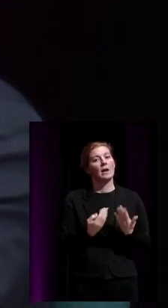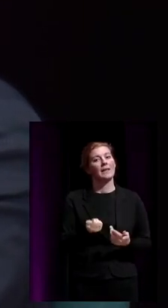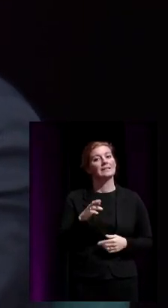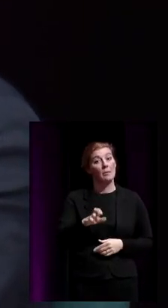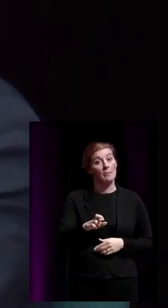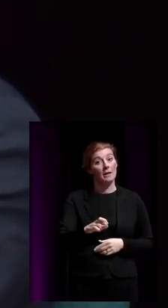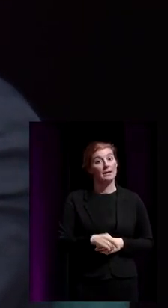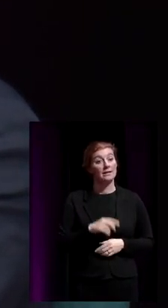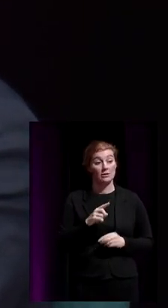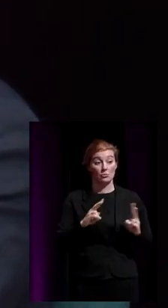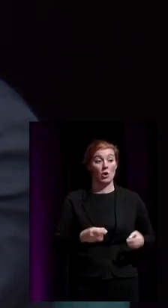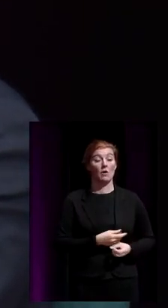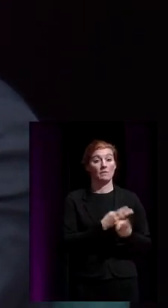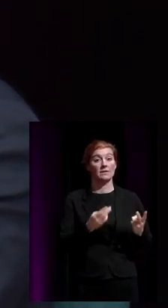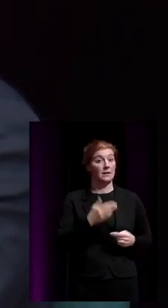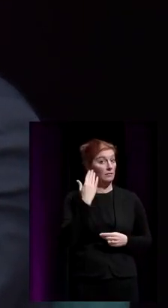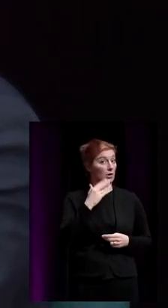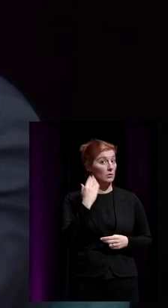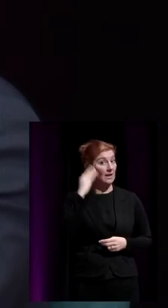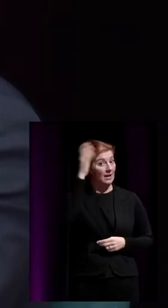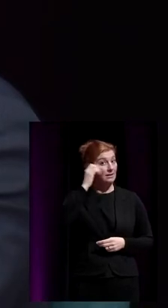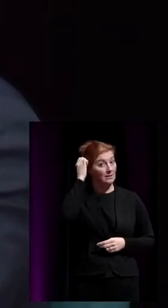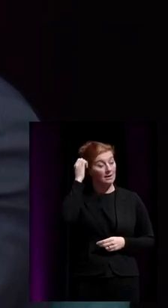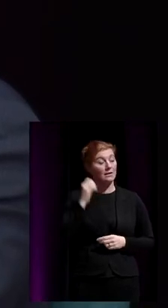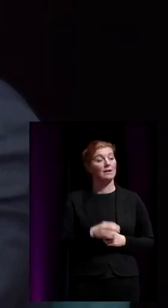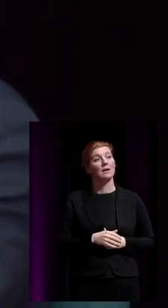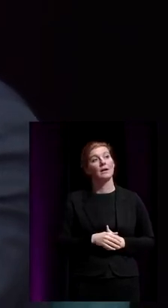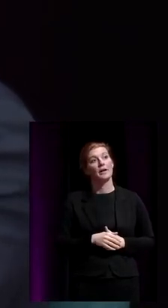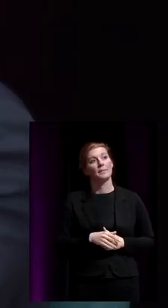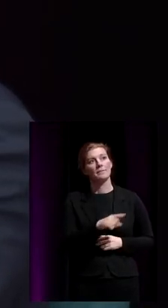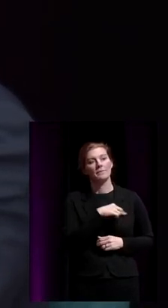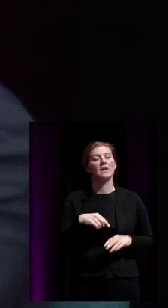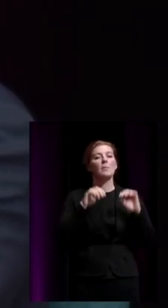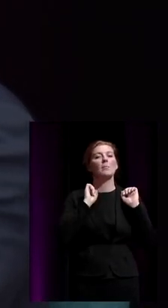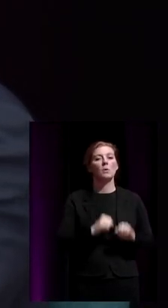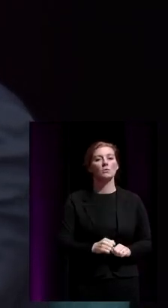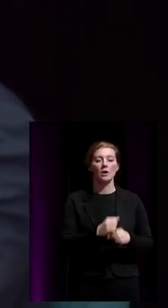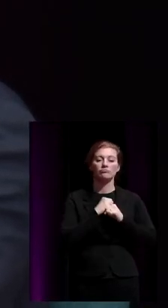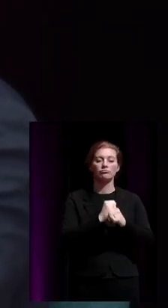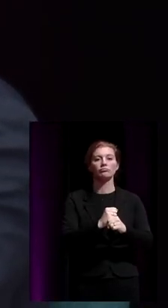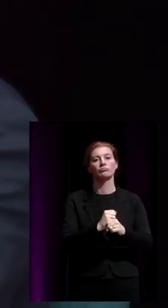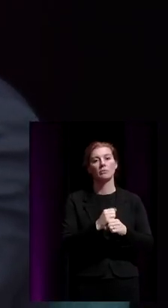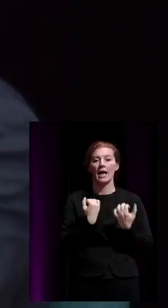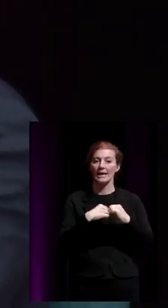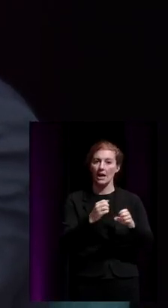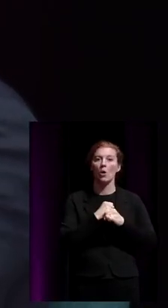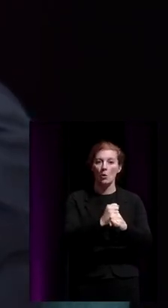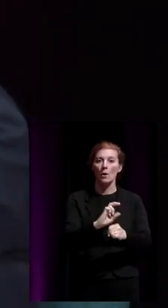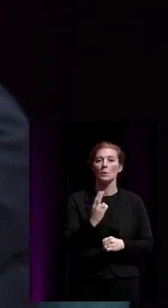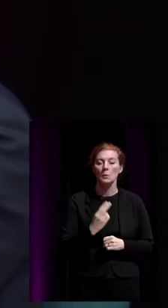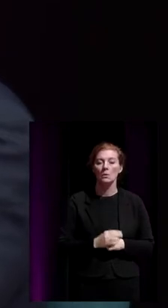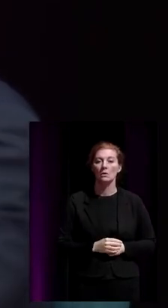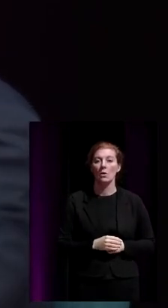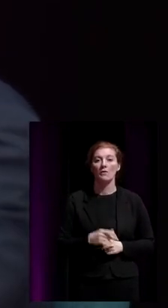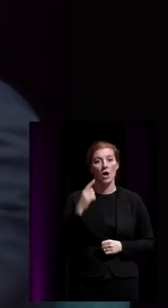jag pekade på i Indien. Utan vi måste agera hållbart. Och vi hör det